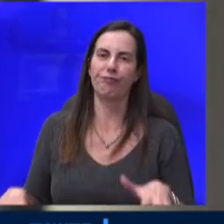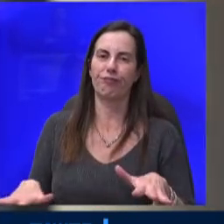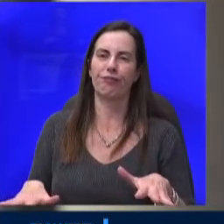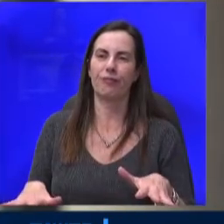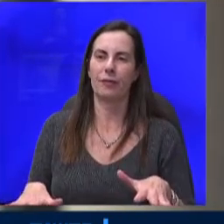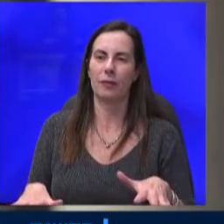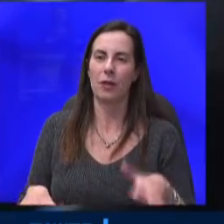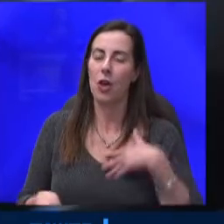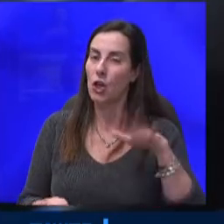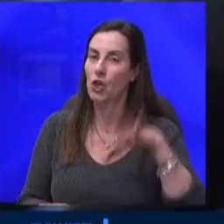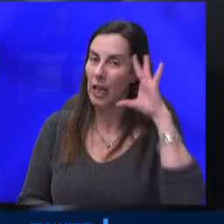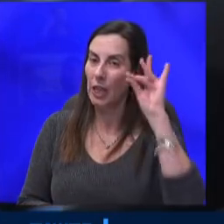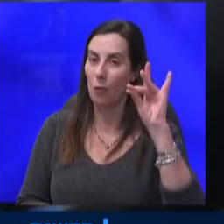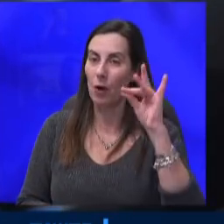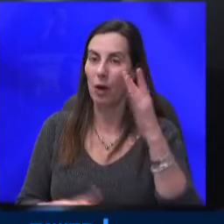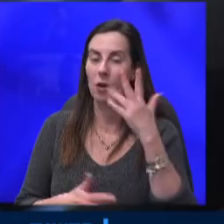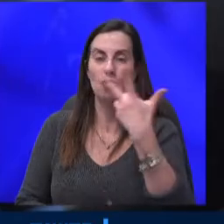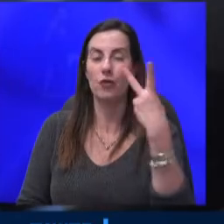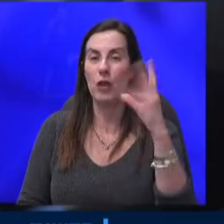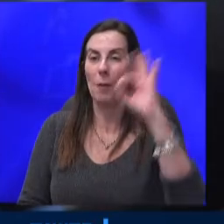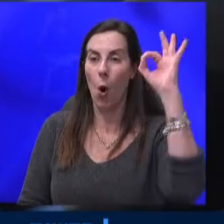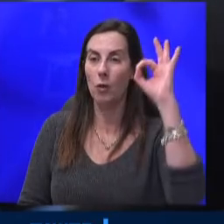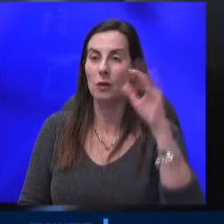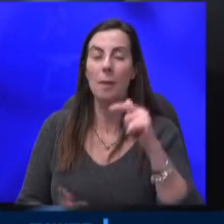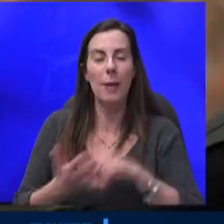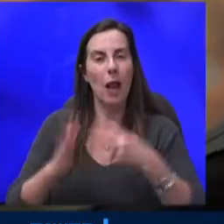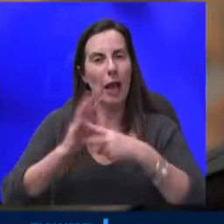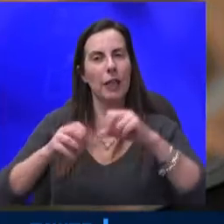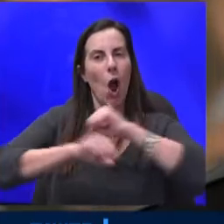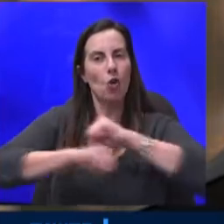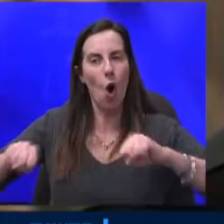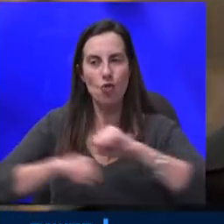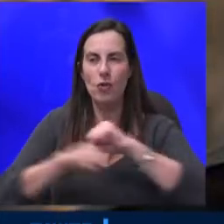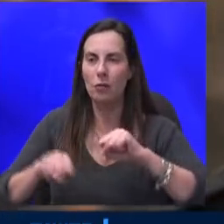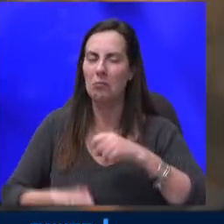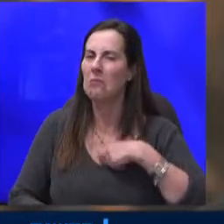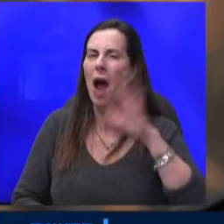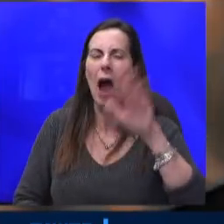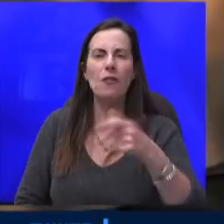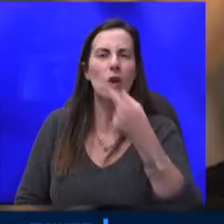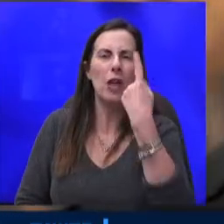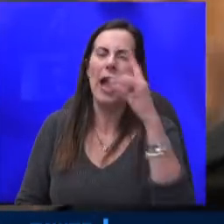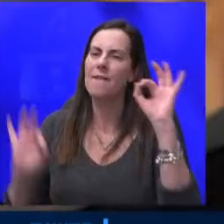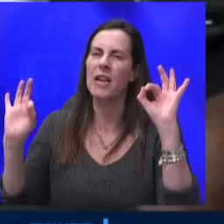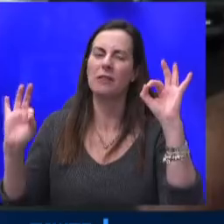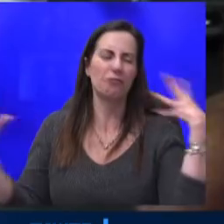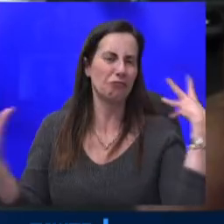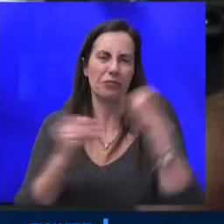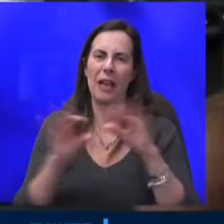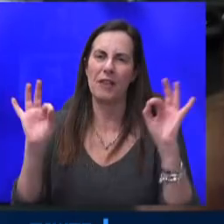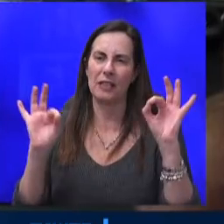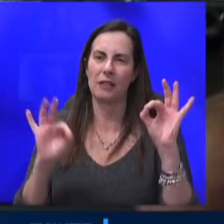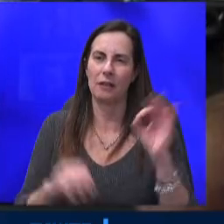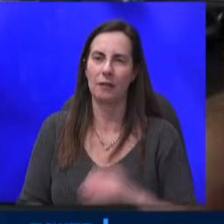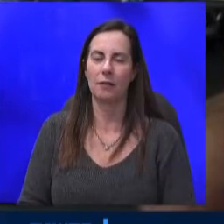טראומה 32%, ובזכות הכושר לא הייתי צריך כדור אחד בחיים שלי. אחד.